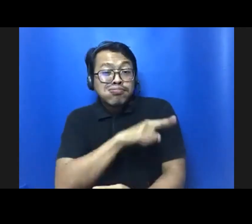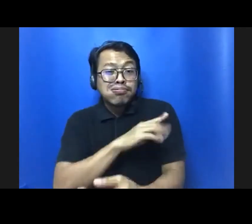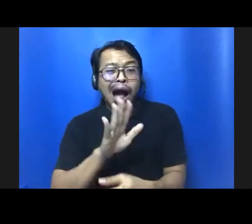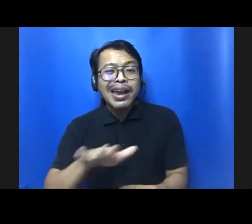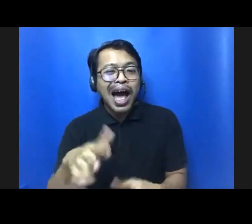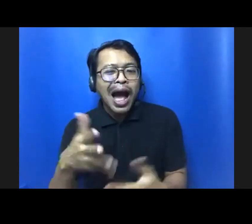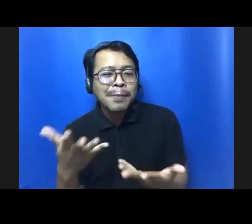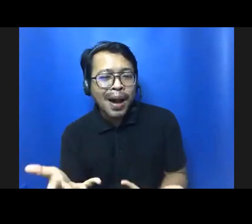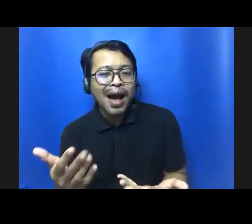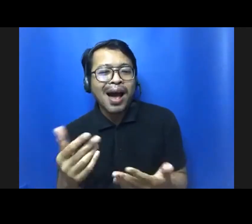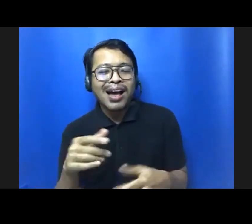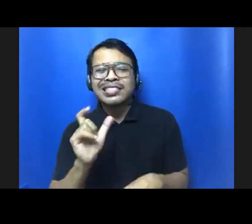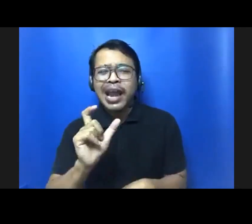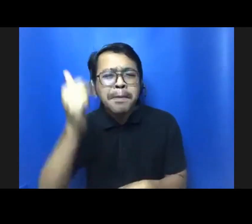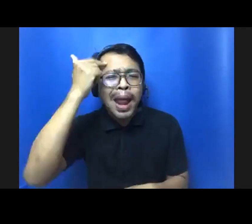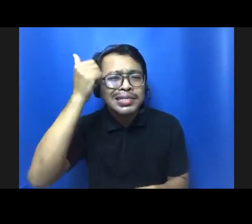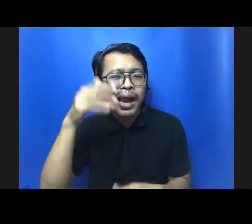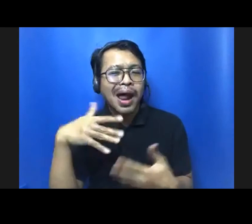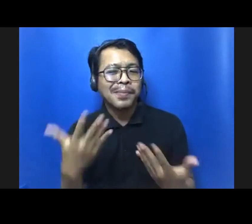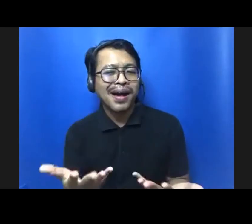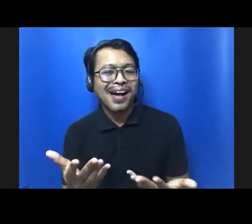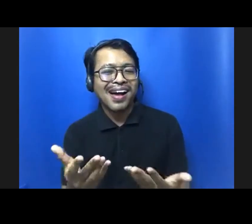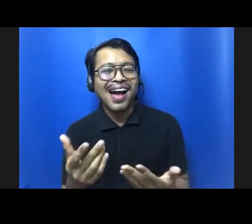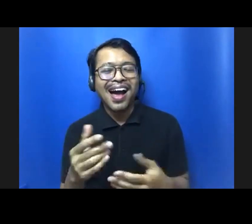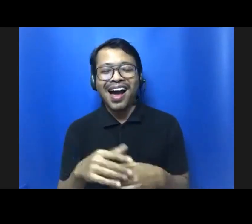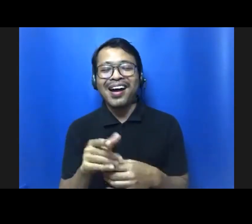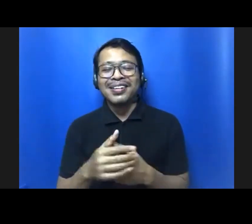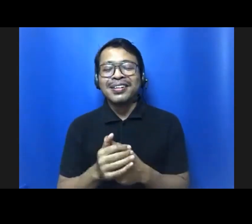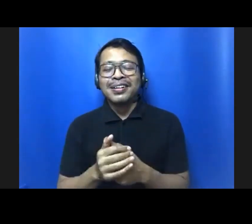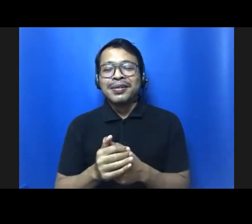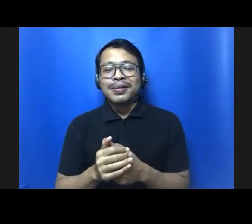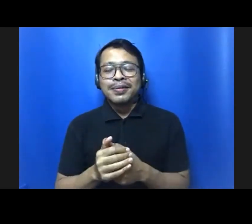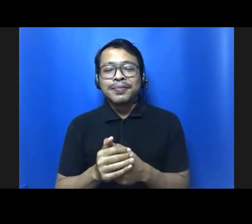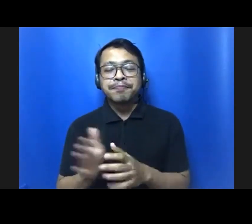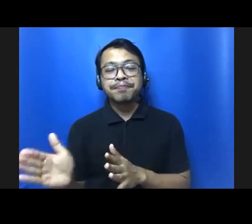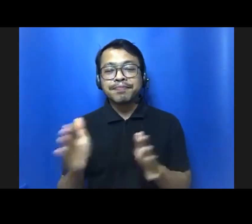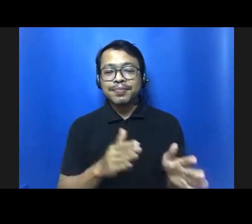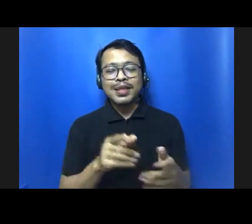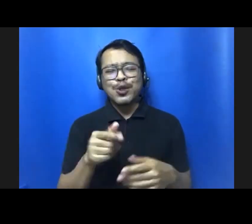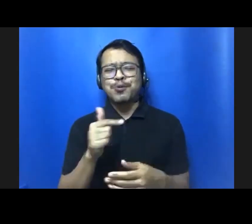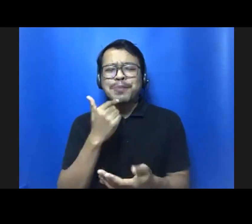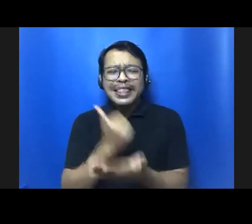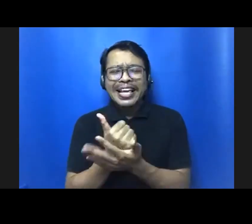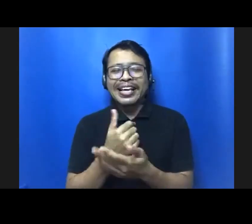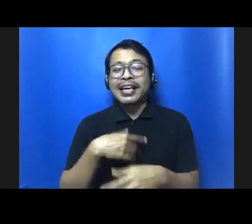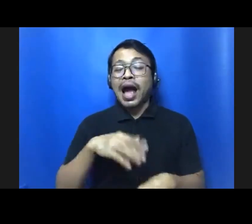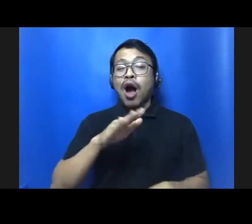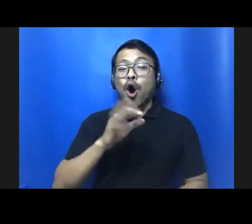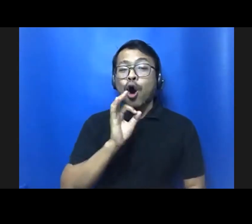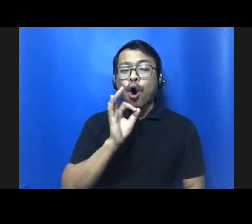hambatan belajarnya atau kesulitan belajarnya semakin bertambah. Tapi dengan adanya komunikasi yang baik antara orang